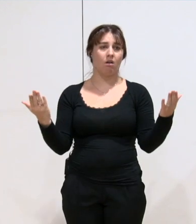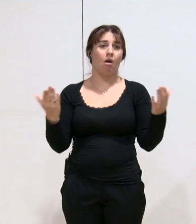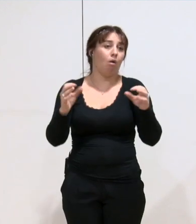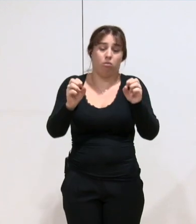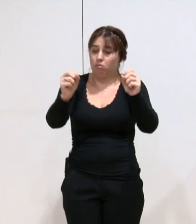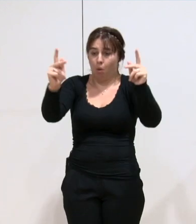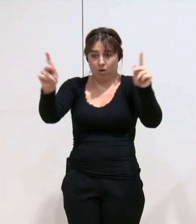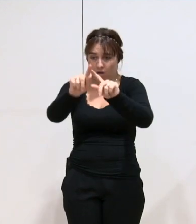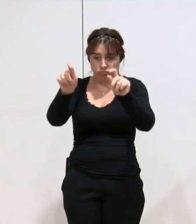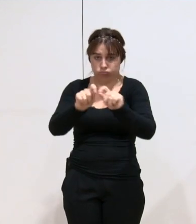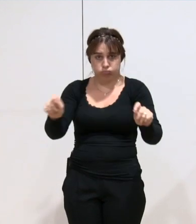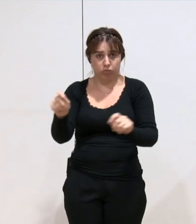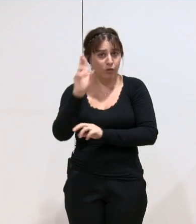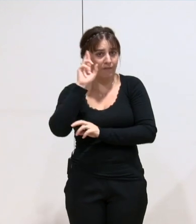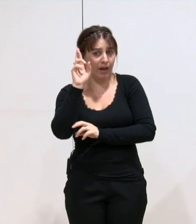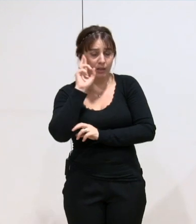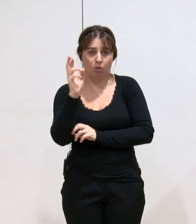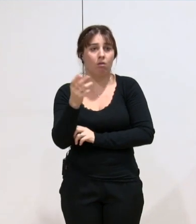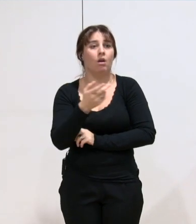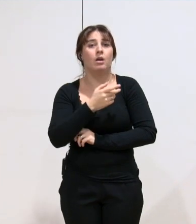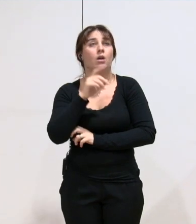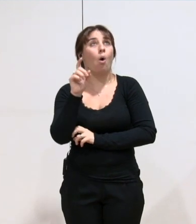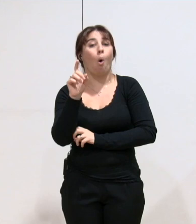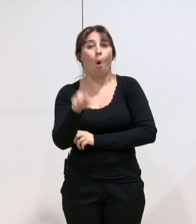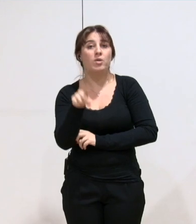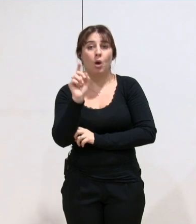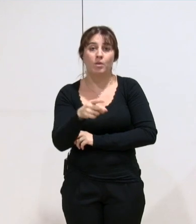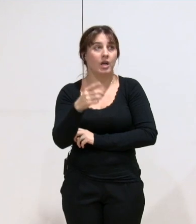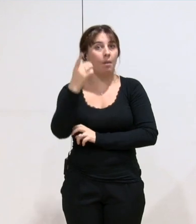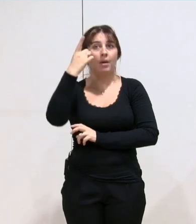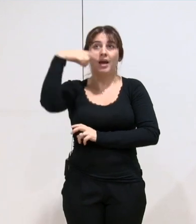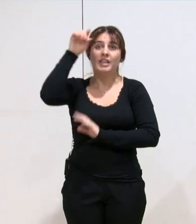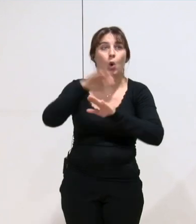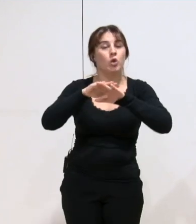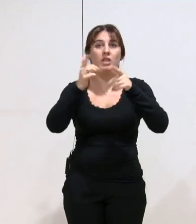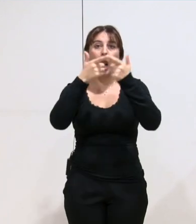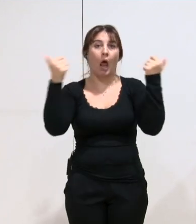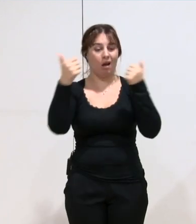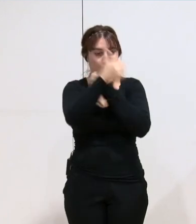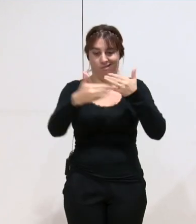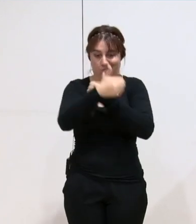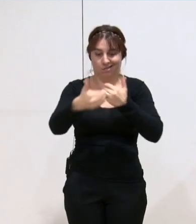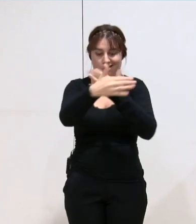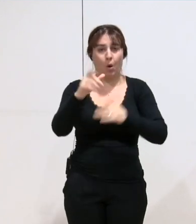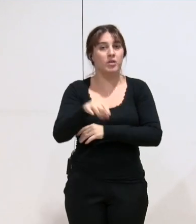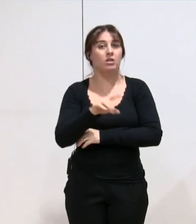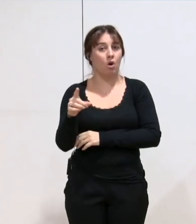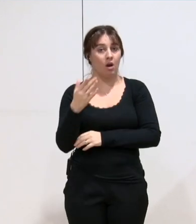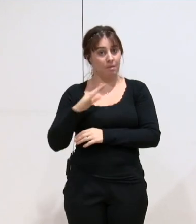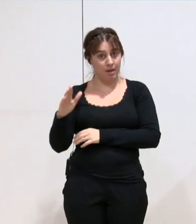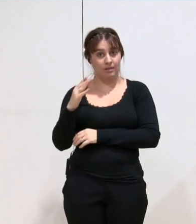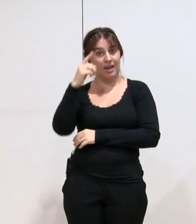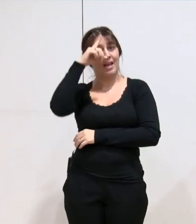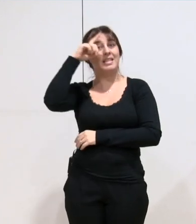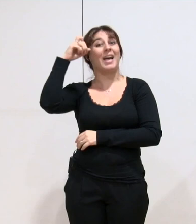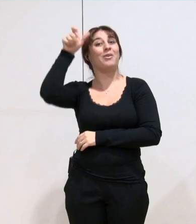après tout, vous avez bien raison, on n'est pas obligé d'être enfermé dans des logiques idéologiques permanentes, hein, mais c'est un dispositif qui a été fondé par Nicolas